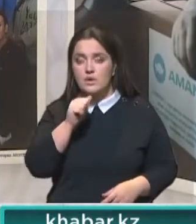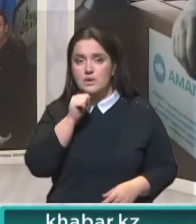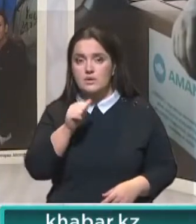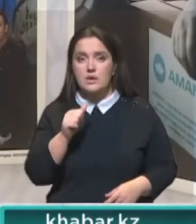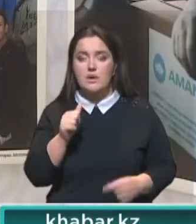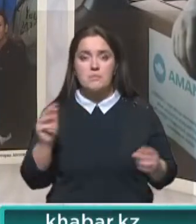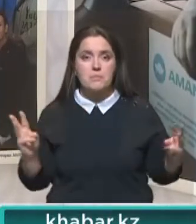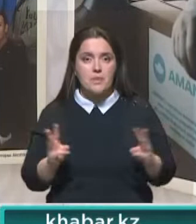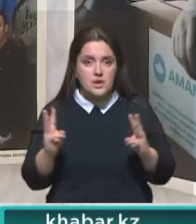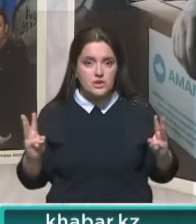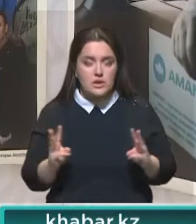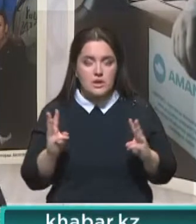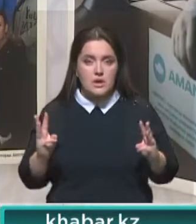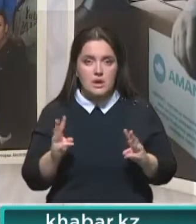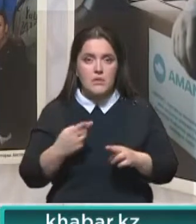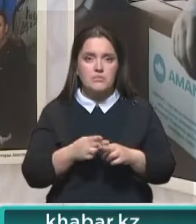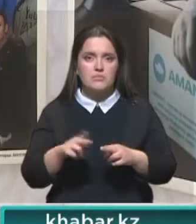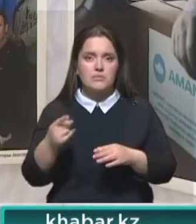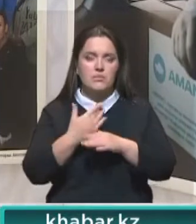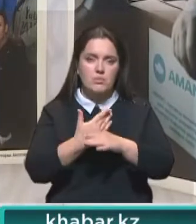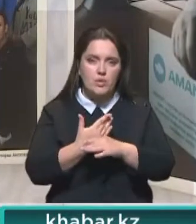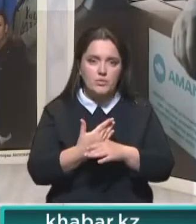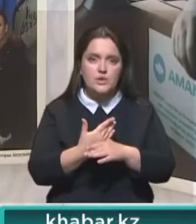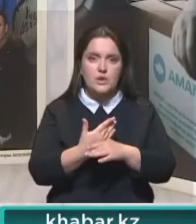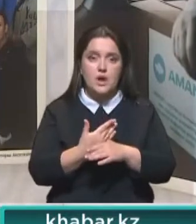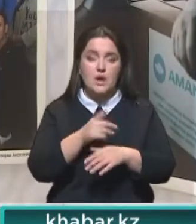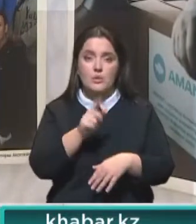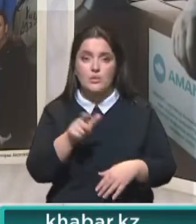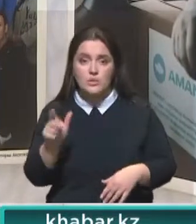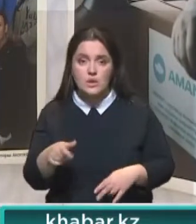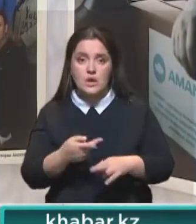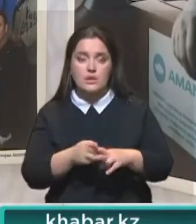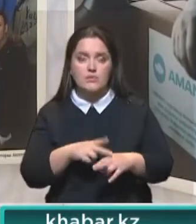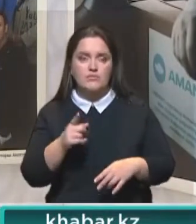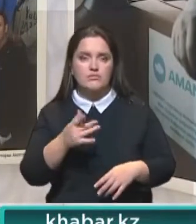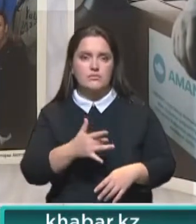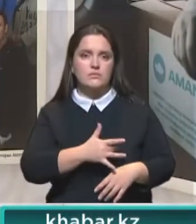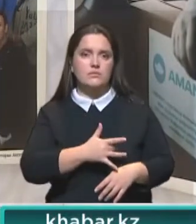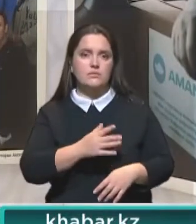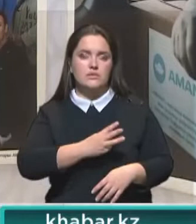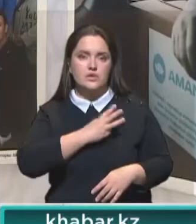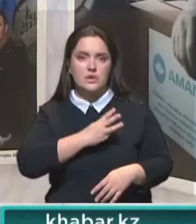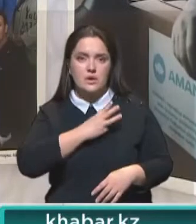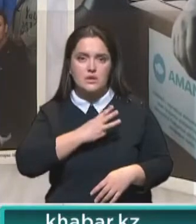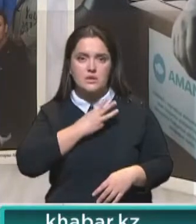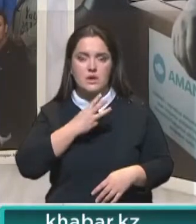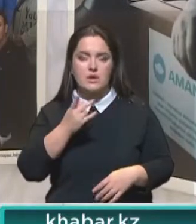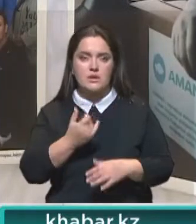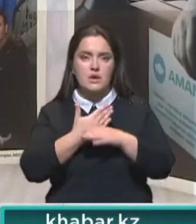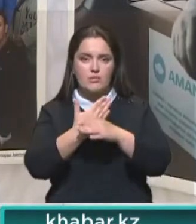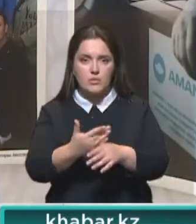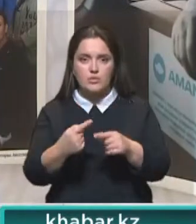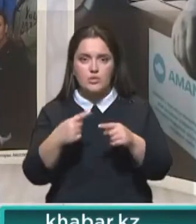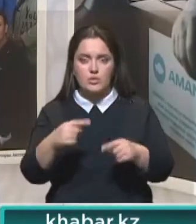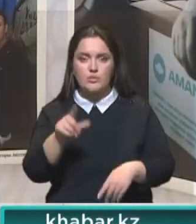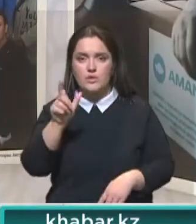пожар. Это волонтеры, потому что люди, которые по зову сердца идут на помощь другому